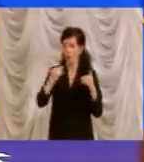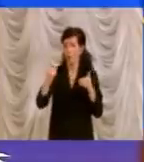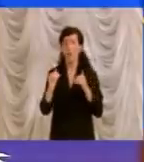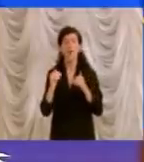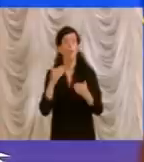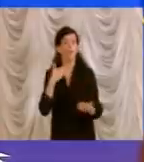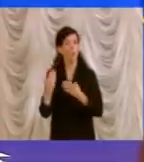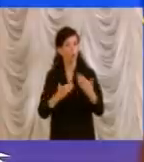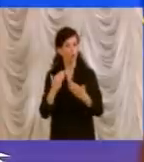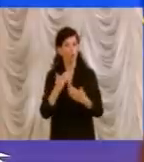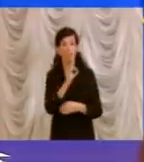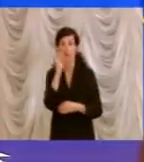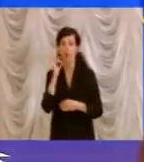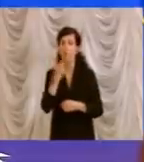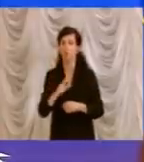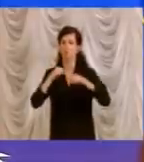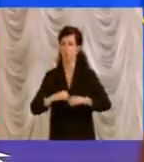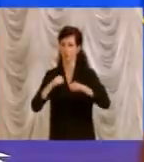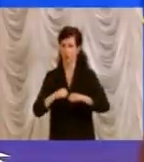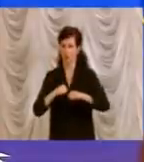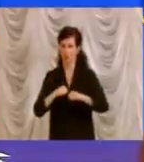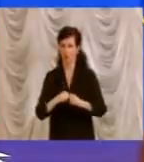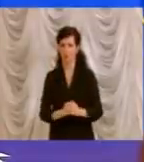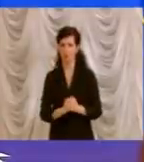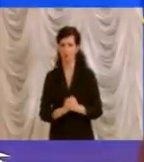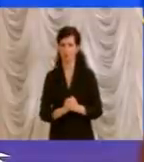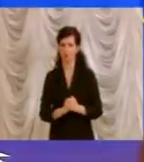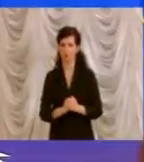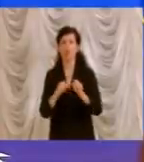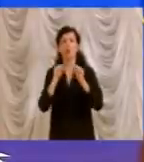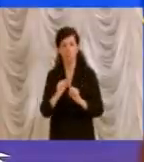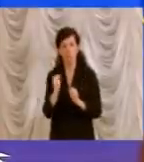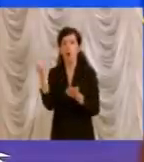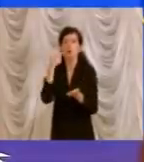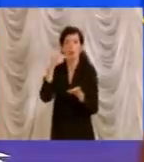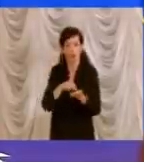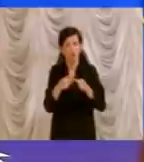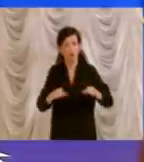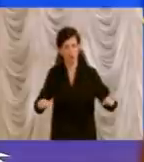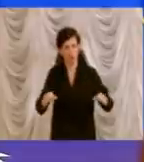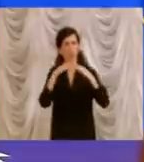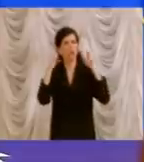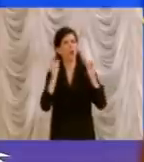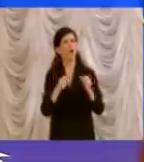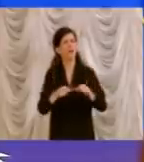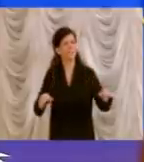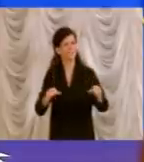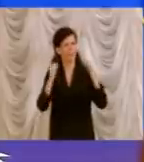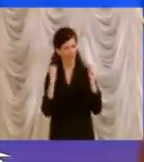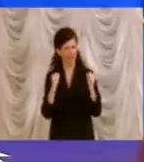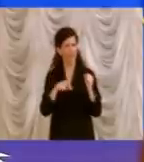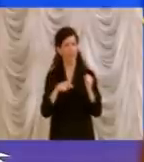o motivi di salute consentiamo noi poi rientro presso il proprio domicilio abitazioni o residenza